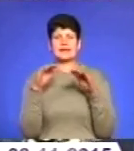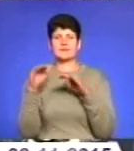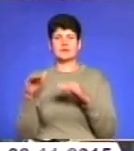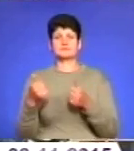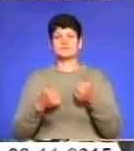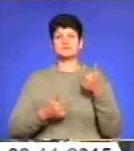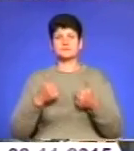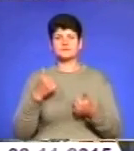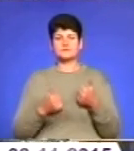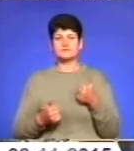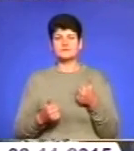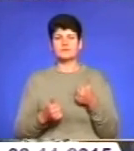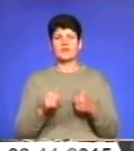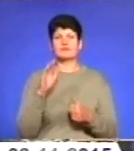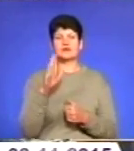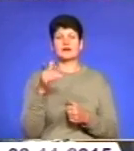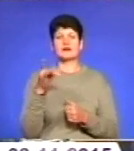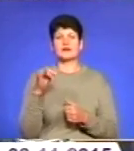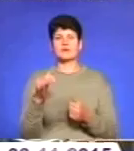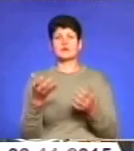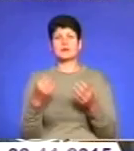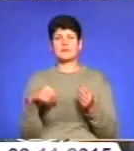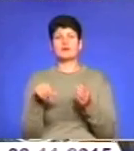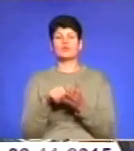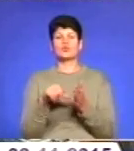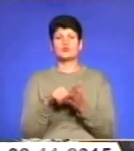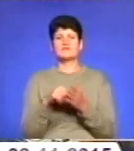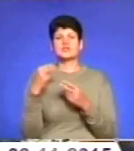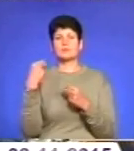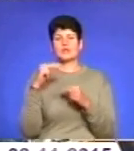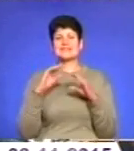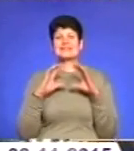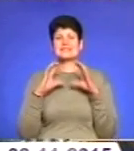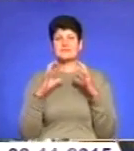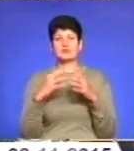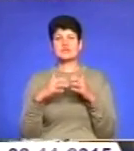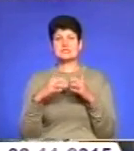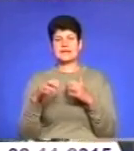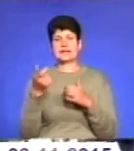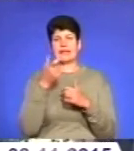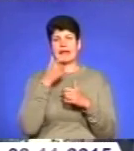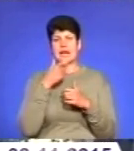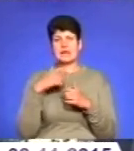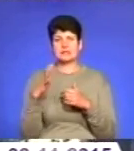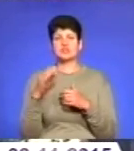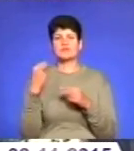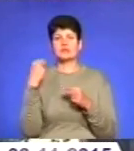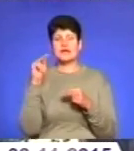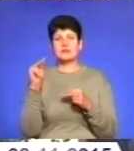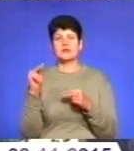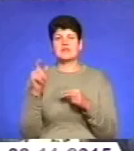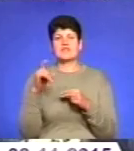І Віталій Гринів брав участь в чемпіонаті світу серед еліти, чи на чемпіонаті Європи серед